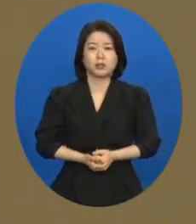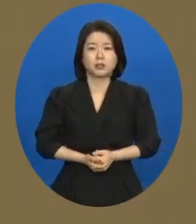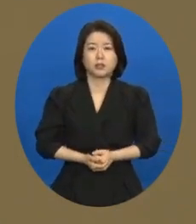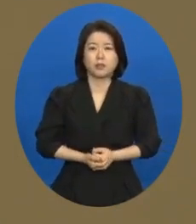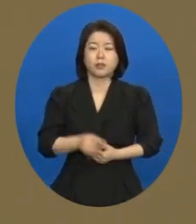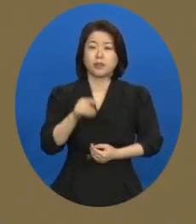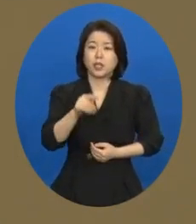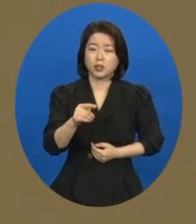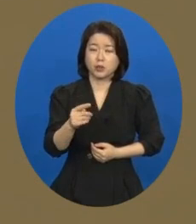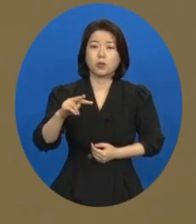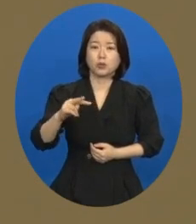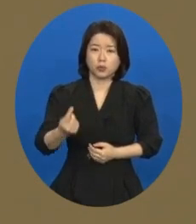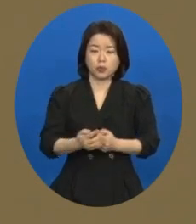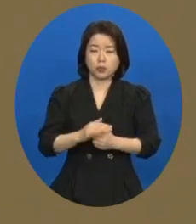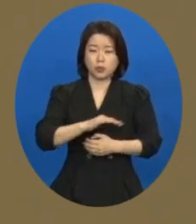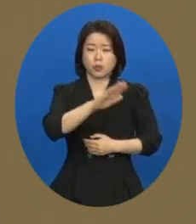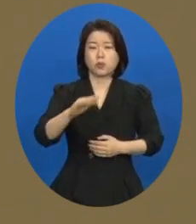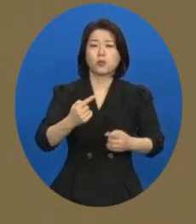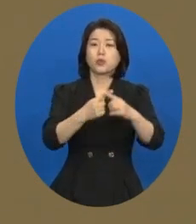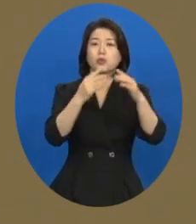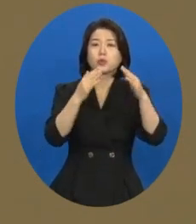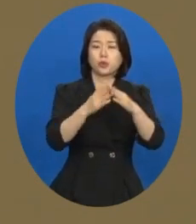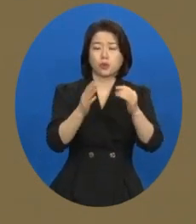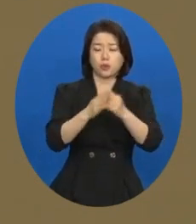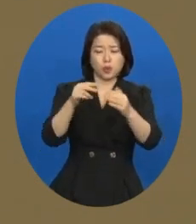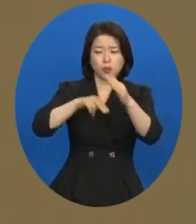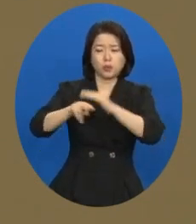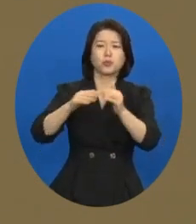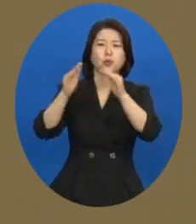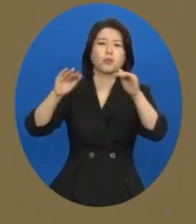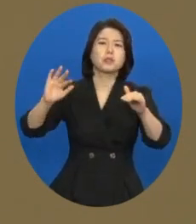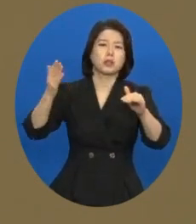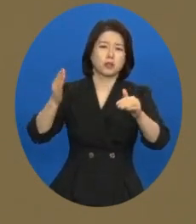그 역시 우리 교회가 도피성이 되자는 겁니다.